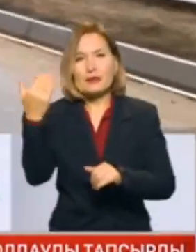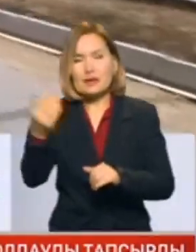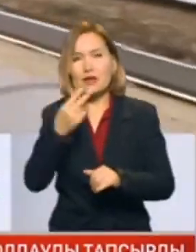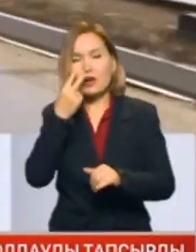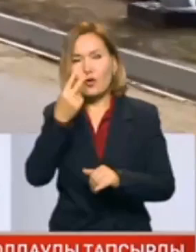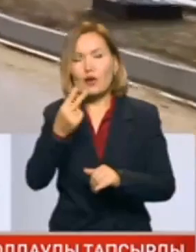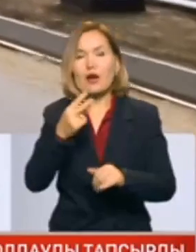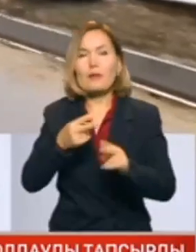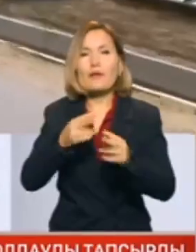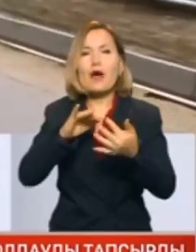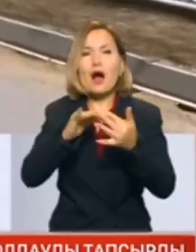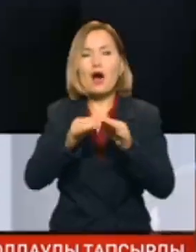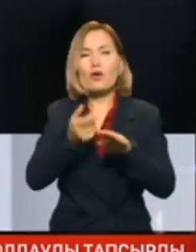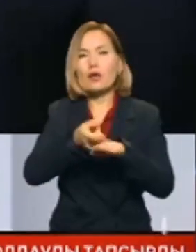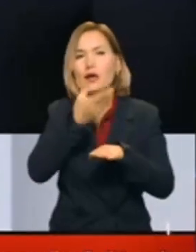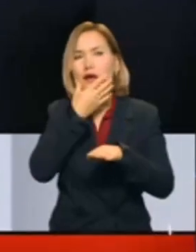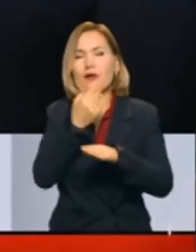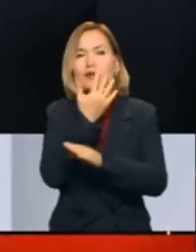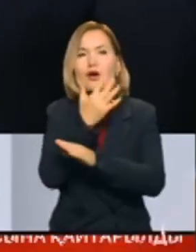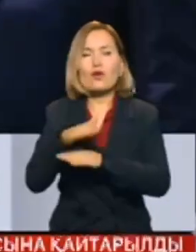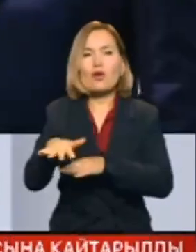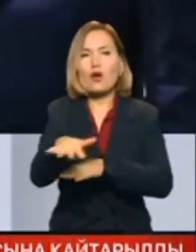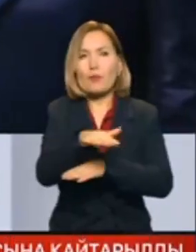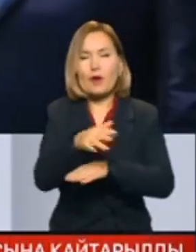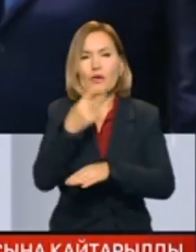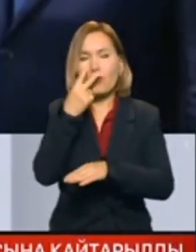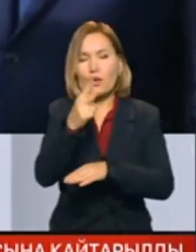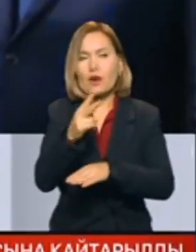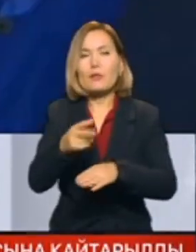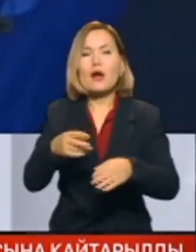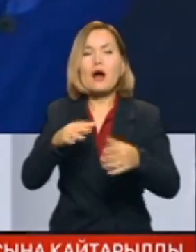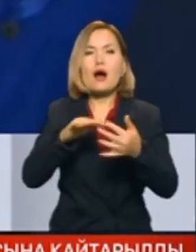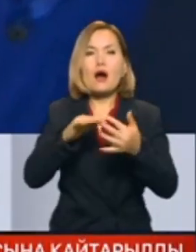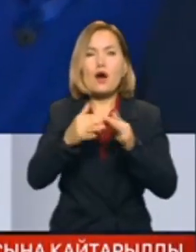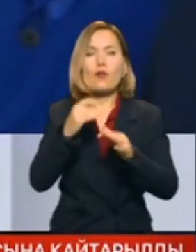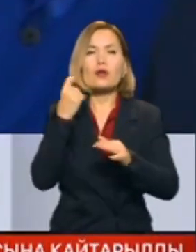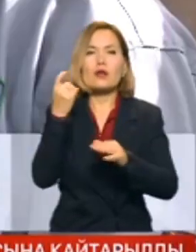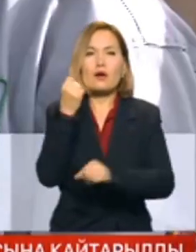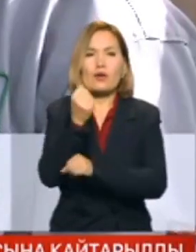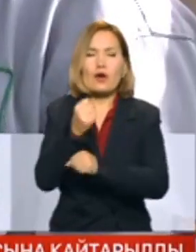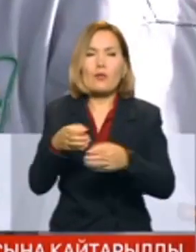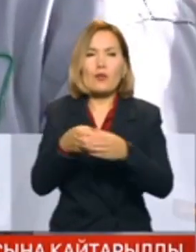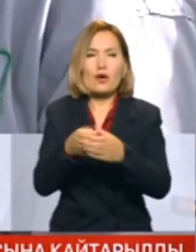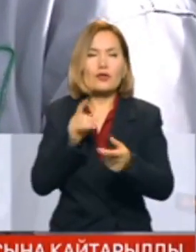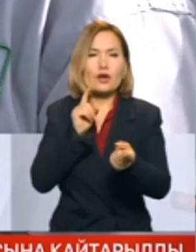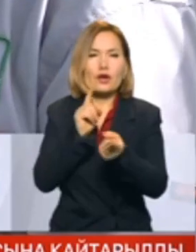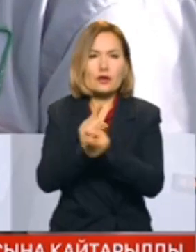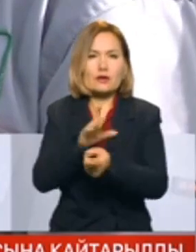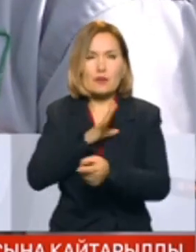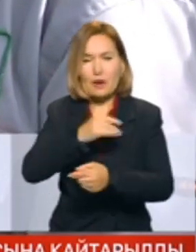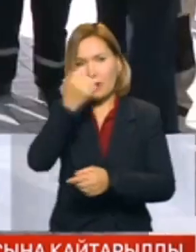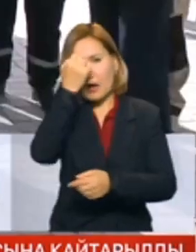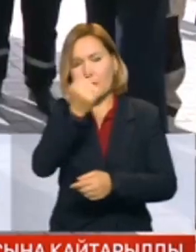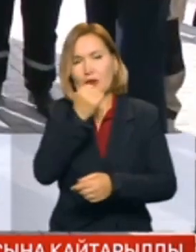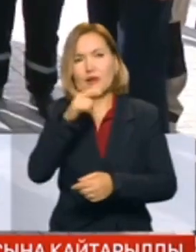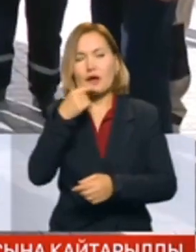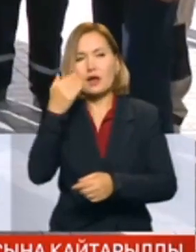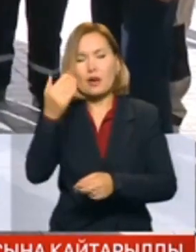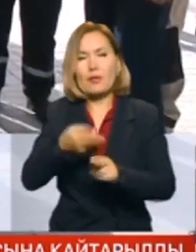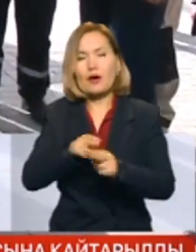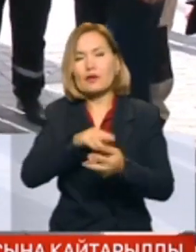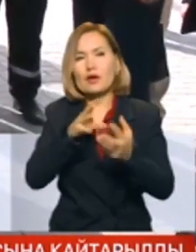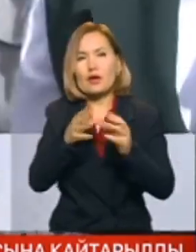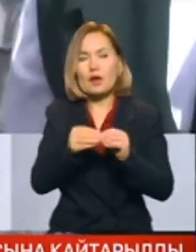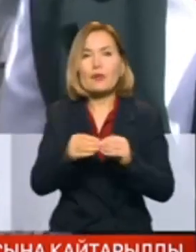Еңбек аллеясына барып жұмысшылармен кездесті. Диқандар ауыл шаруашылығының дамуына мемлекет айрықша мән беріп жатқанына ризашылығын білдірді. Әсіресе су